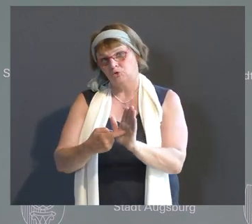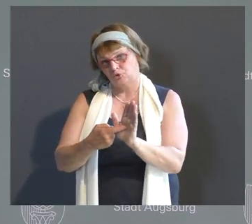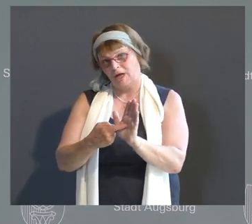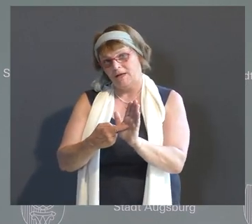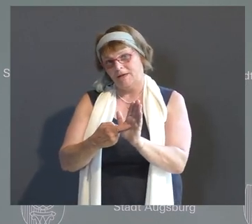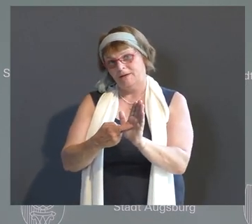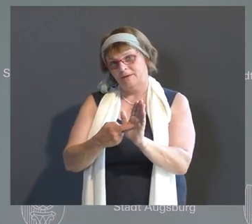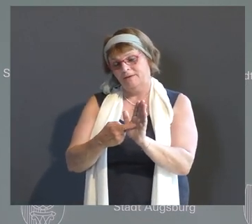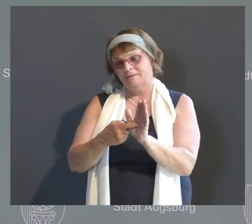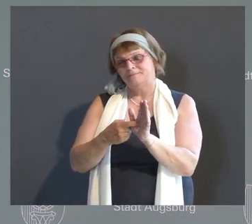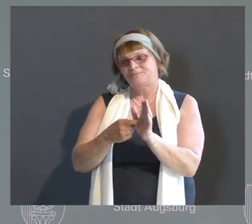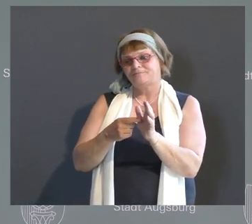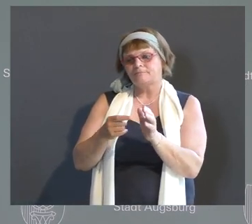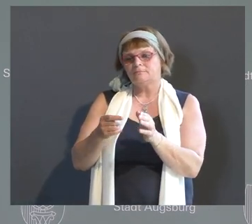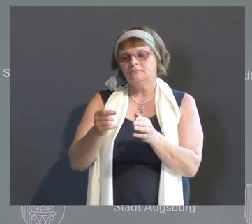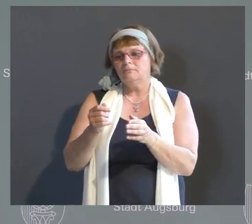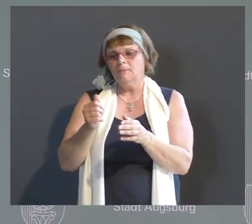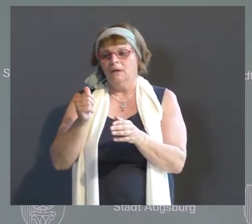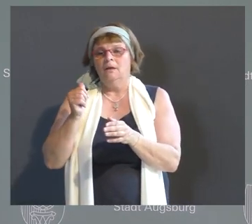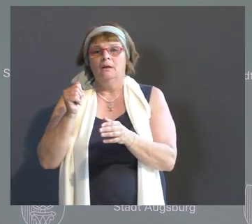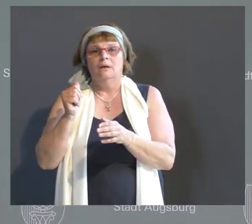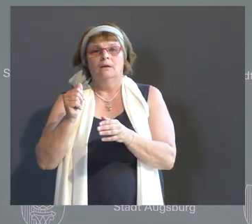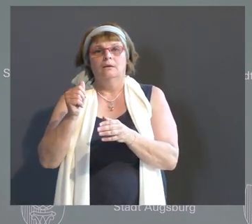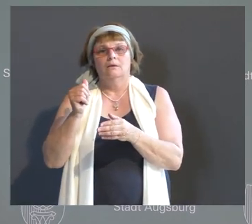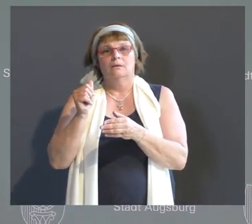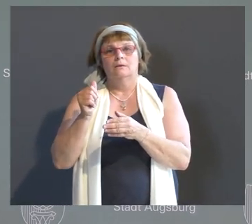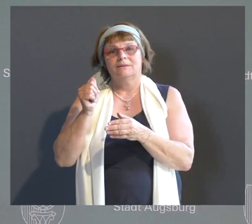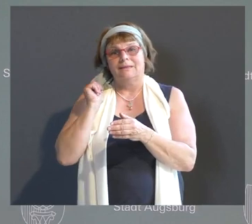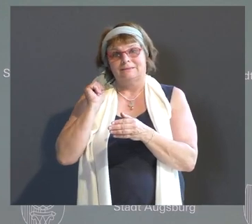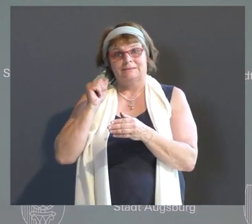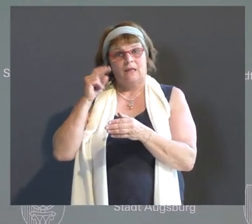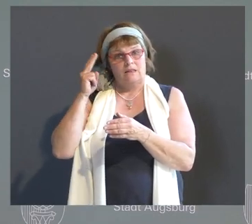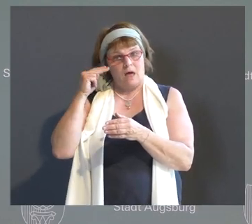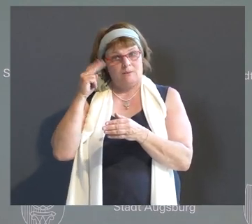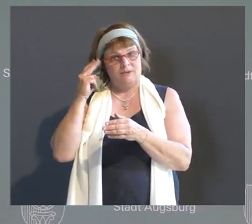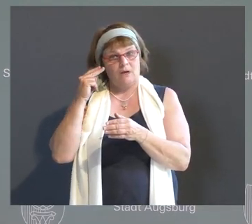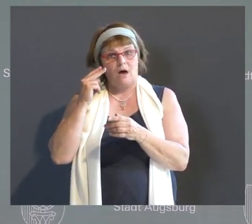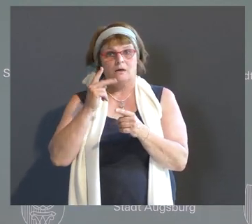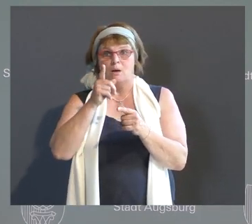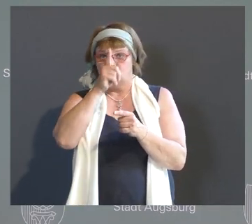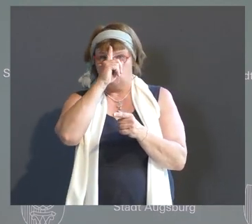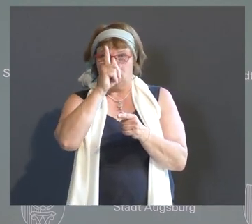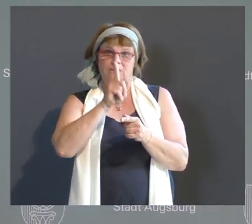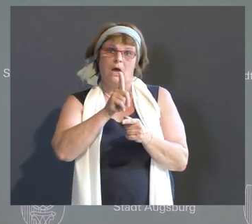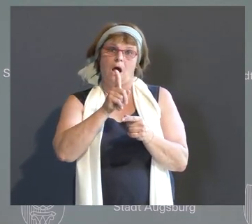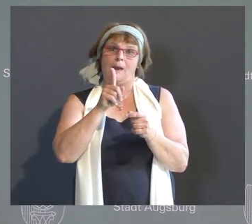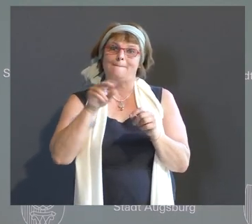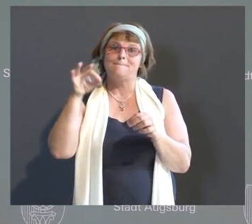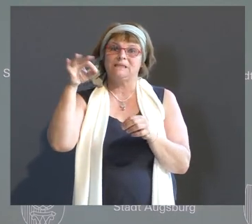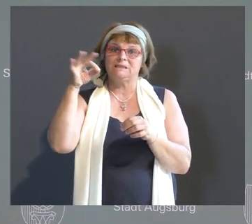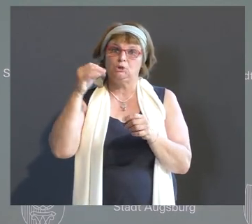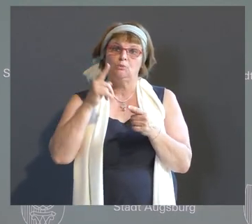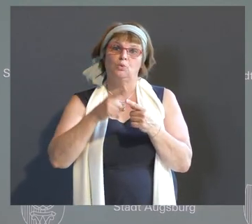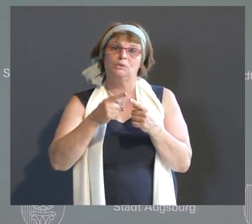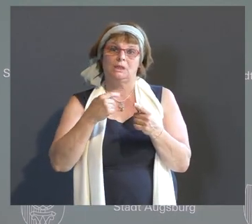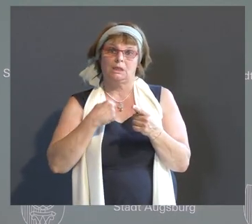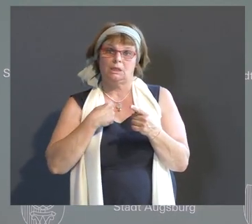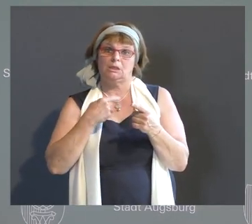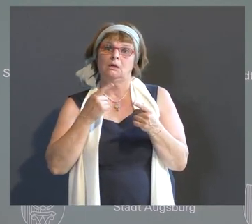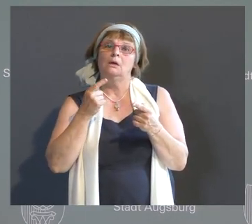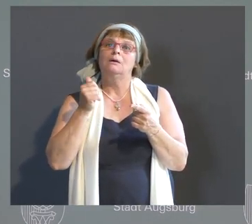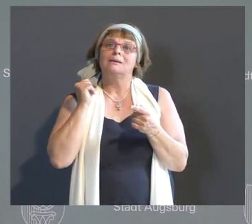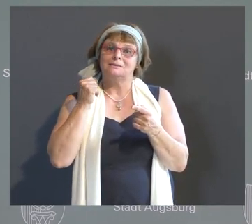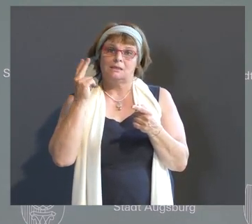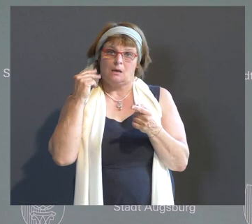der Polizei bereits gestern Nachmittag, ich möchte mich an der Stelle auch nochmal bei Herrn Schwald und bei Herrn Schaumeier bedanken, ebenso vor allem Herrn Trebes,